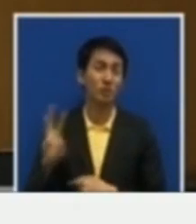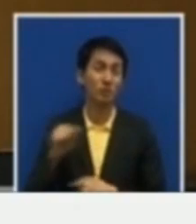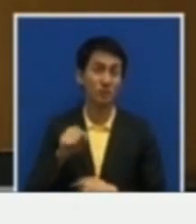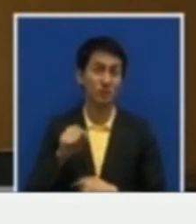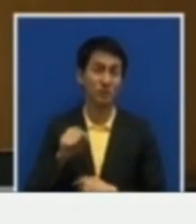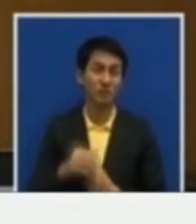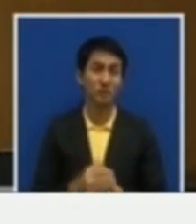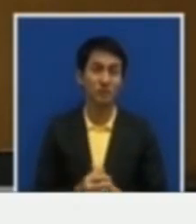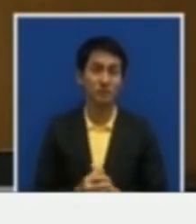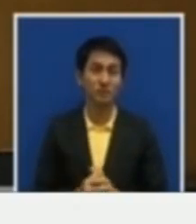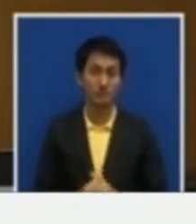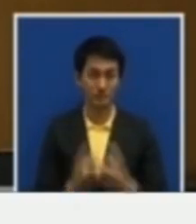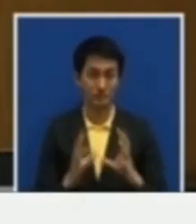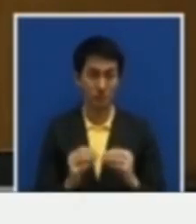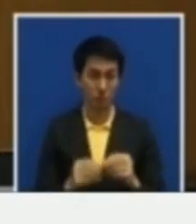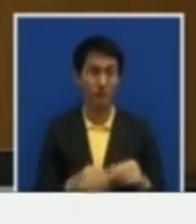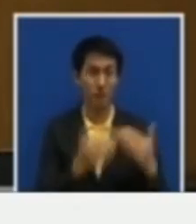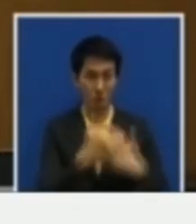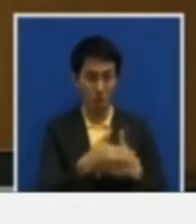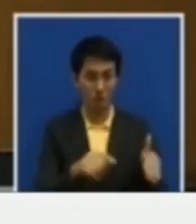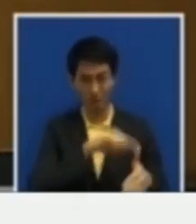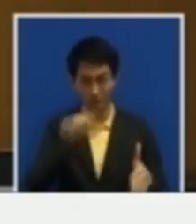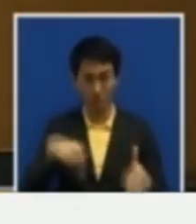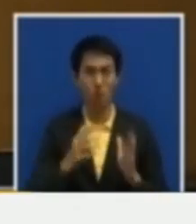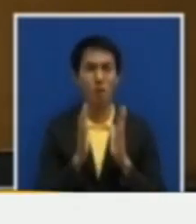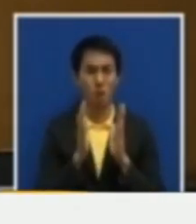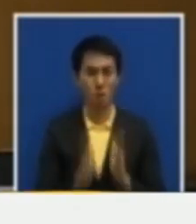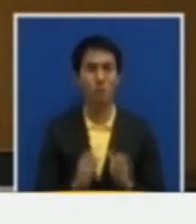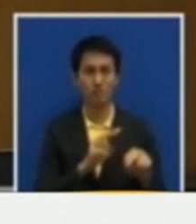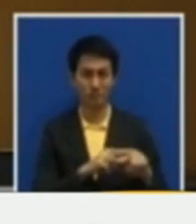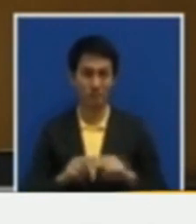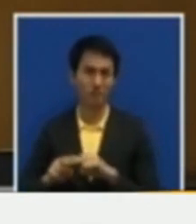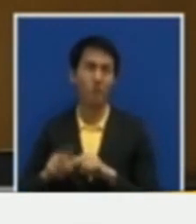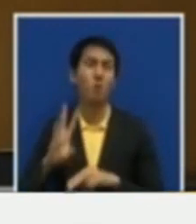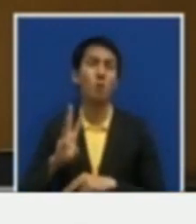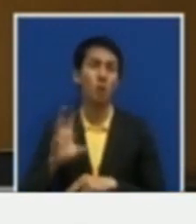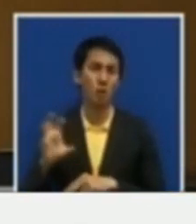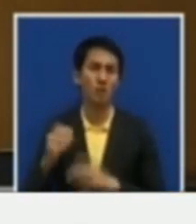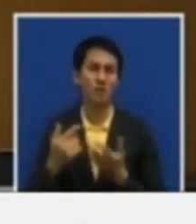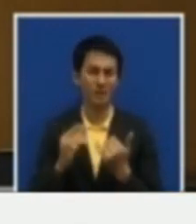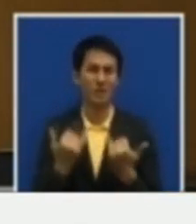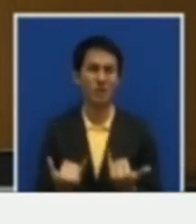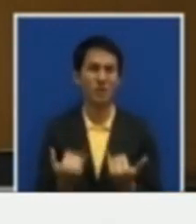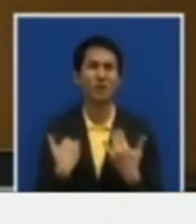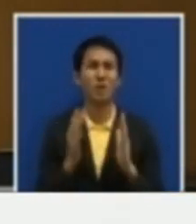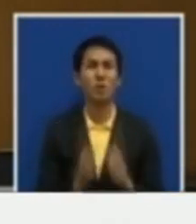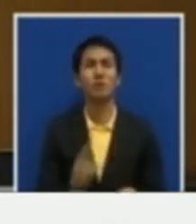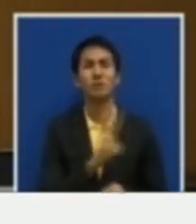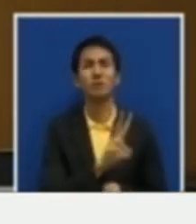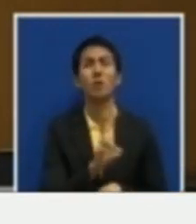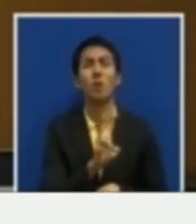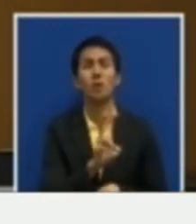องนี้รับได้600กว่าคนนะฮะเรามี200ตอนนี้ยังไงก็ไม่เต็มนะครับ